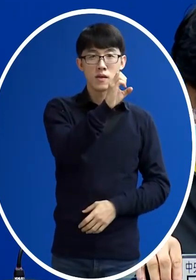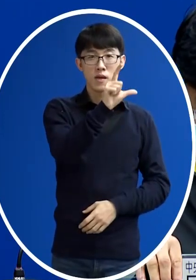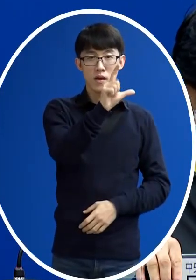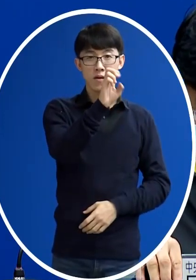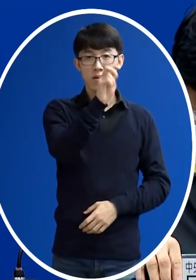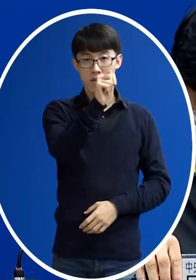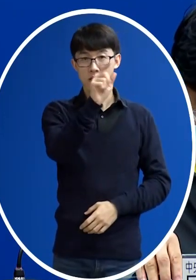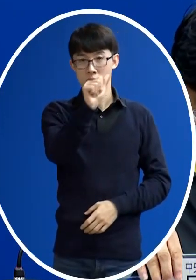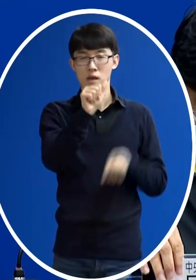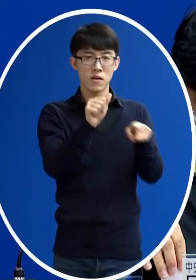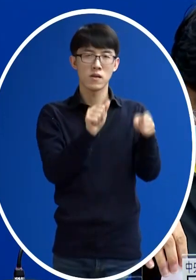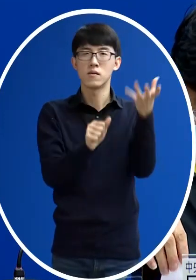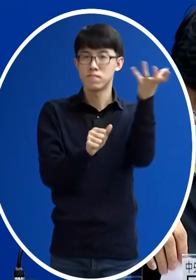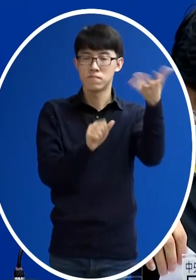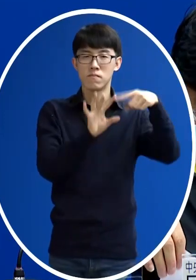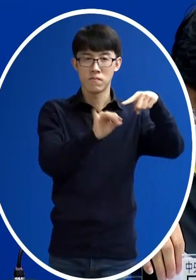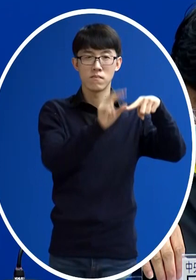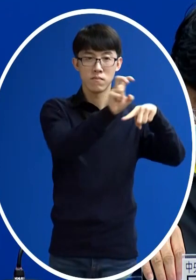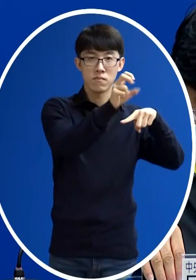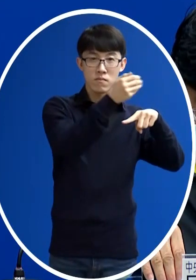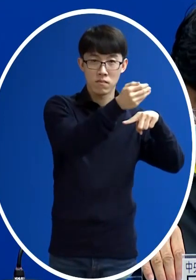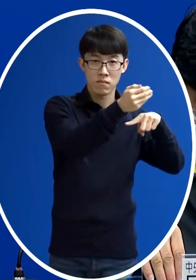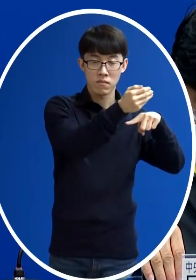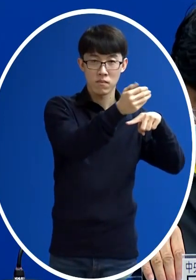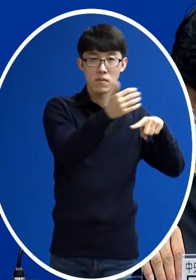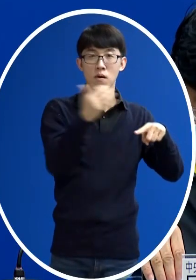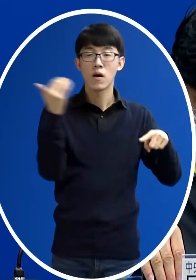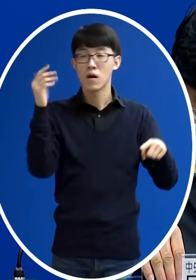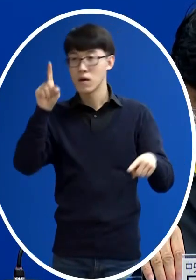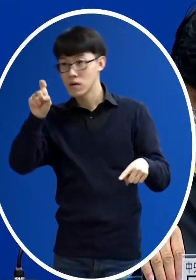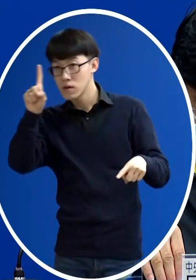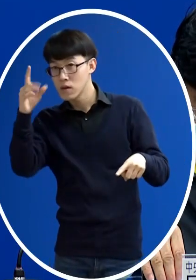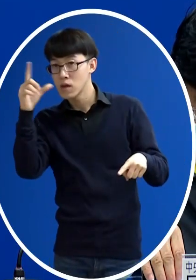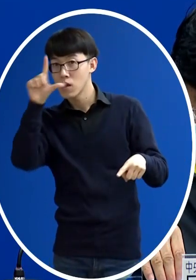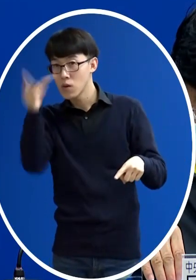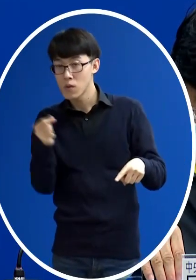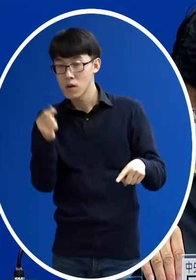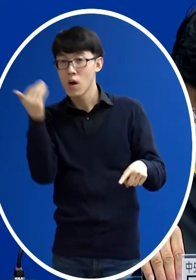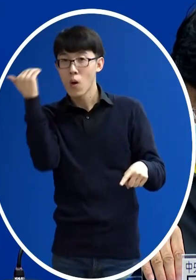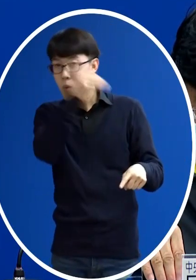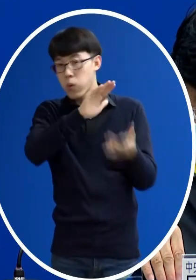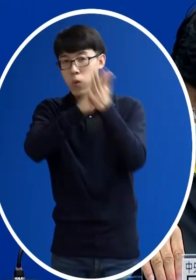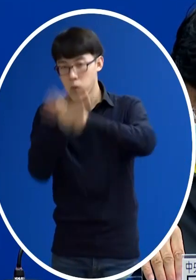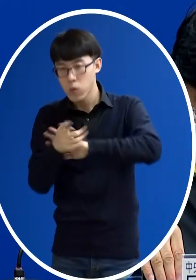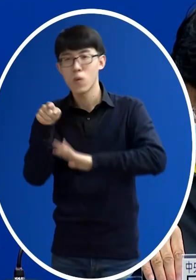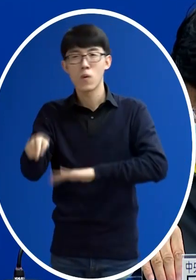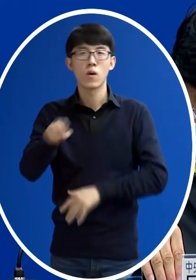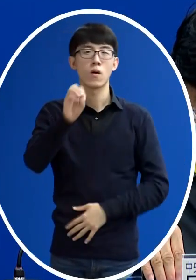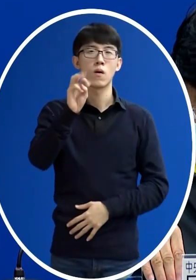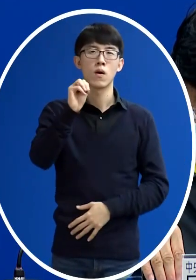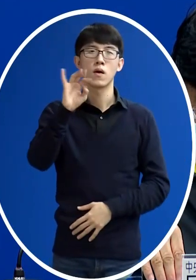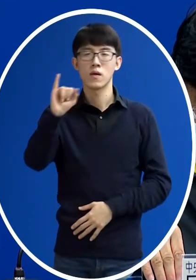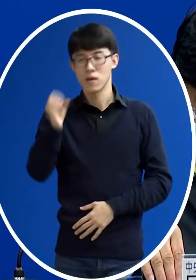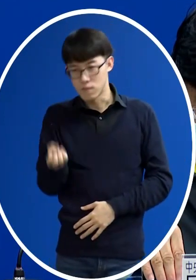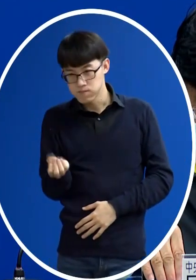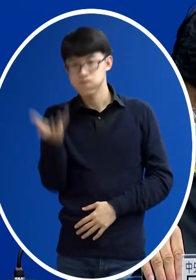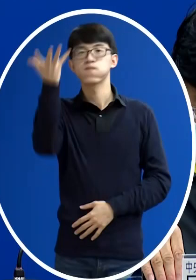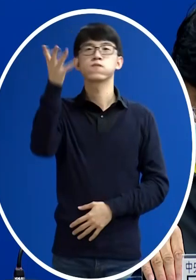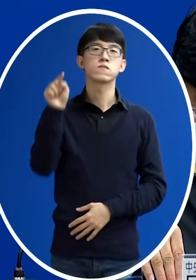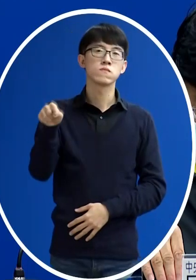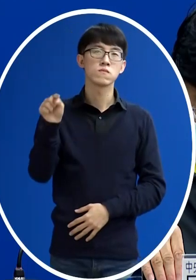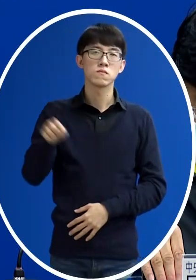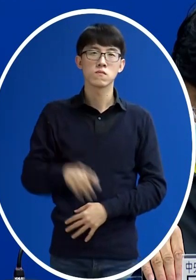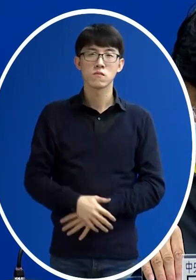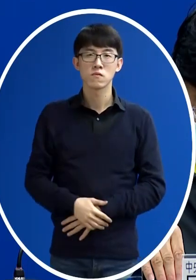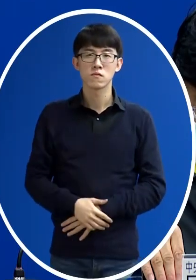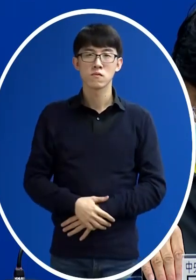就是在这1个月当中就是这样子猪羊变色哈，就出现了这个 Omicron 为主流的这个疫情。